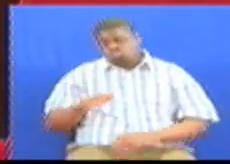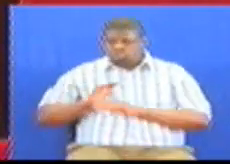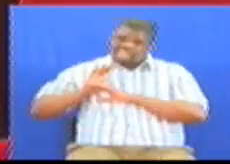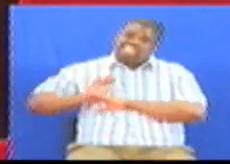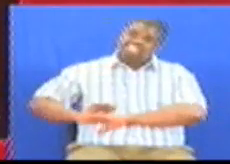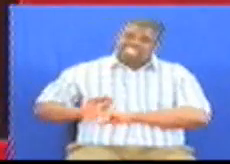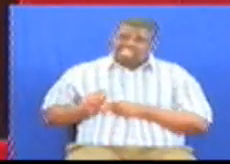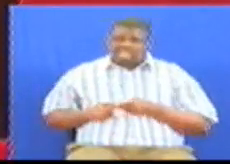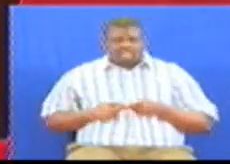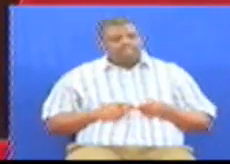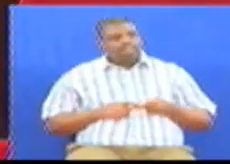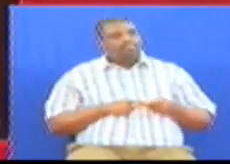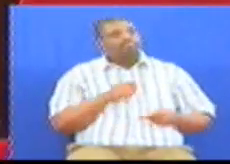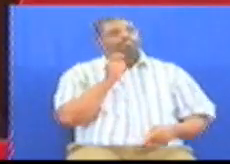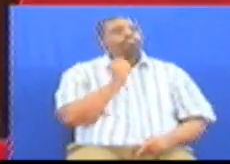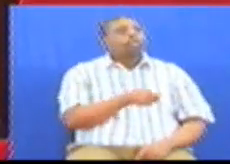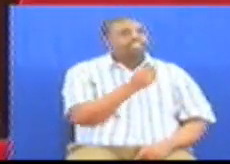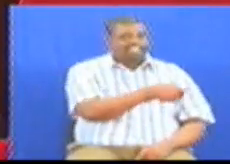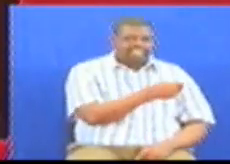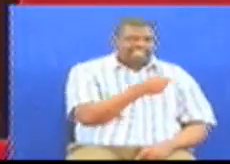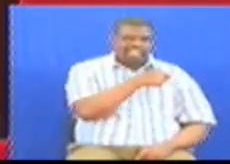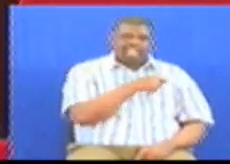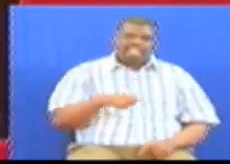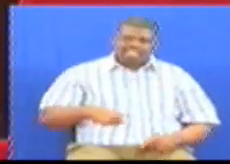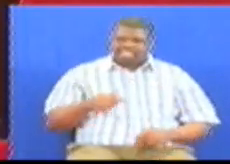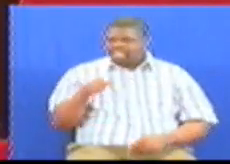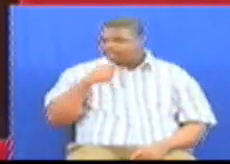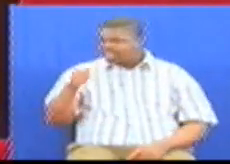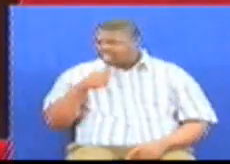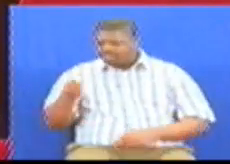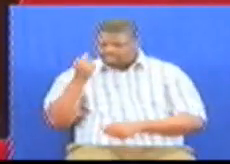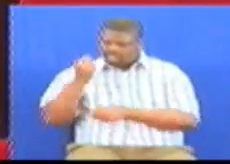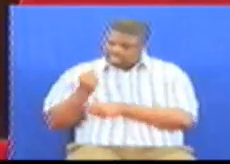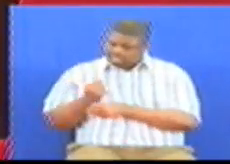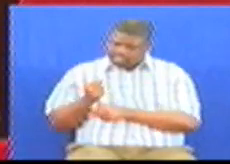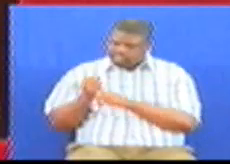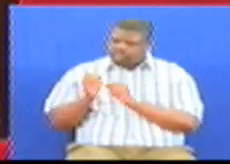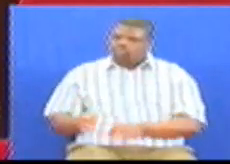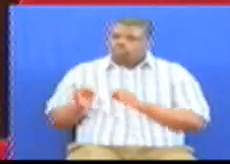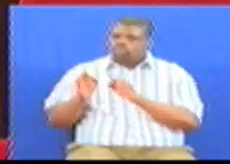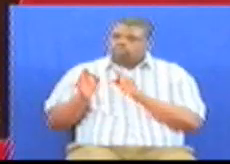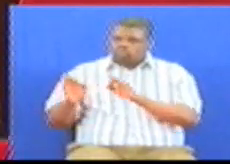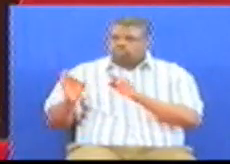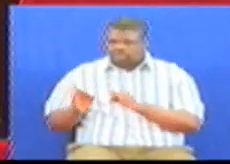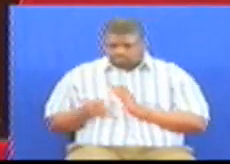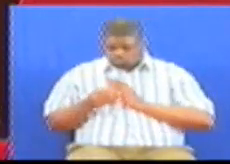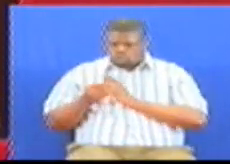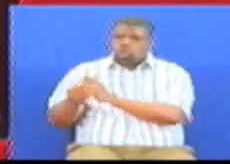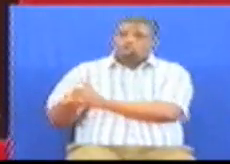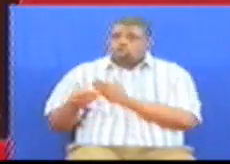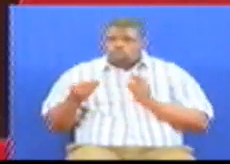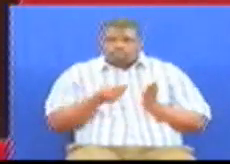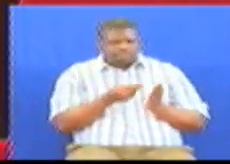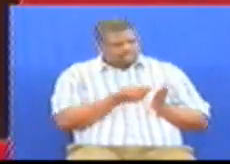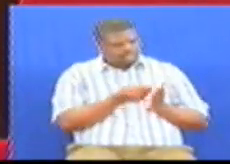Kwa hiyo nipongeze ofisi ya Rais TAMISEMI kwa kazi nzuri ambayo mmeifanya kutoa miongozo, na sasa hivi fedha kizikiana kwenye